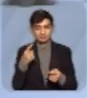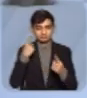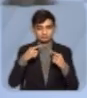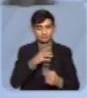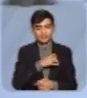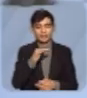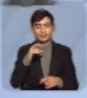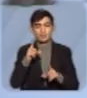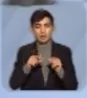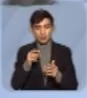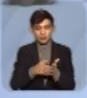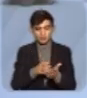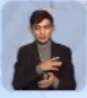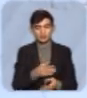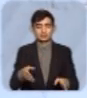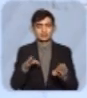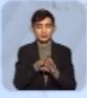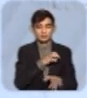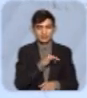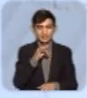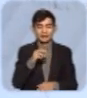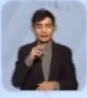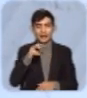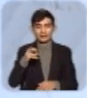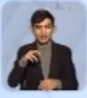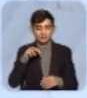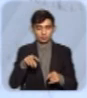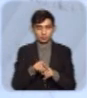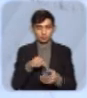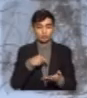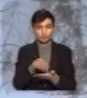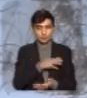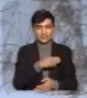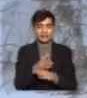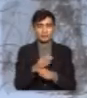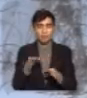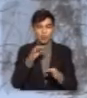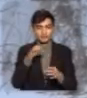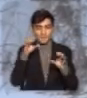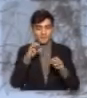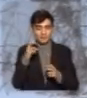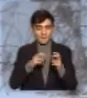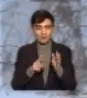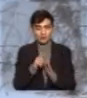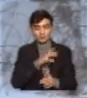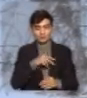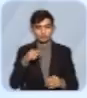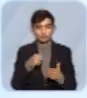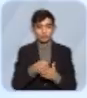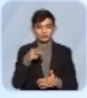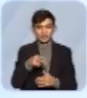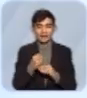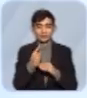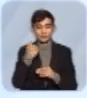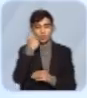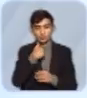Кейіннен сүт жетпей жабылып тынған. Одан кейін даниялықтар сатып алып, балық зауыты болып өзгерген кәсіпорын 2011 жылға дейін жұмыс істеген.